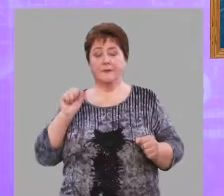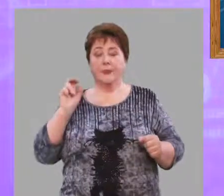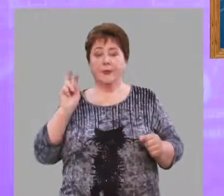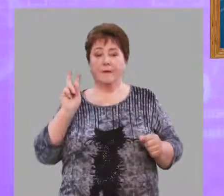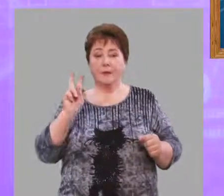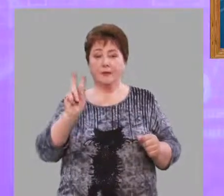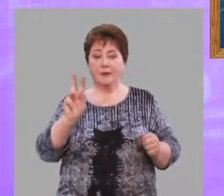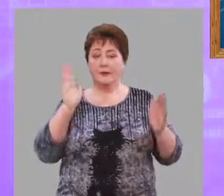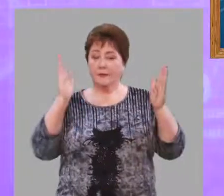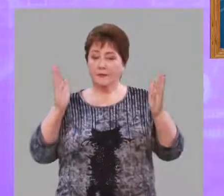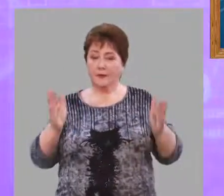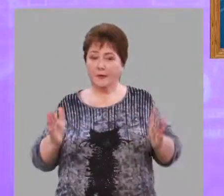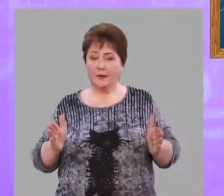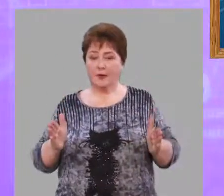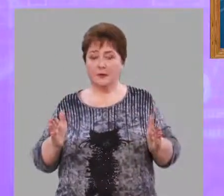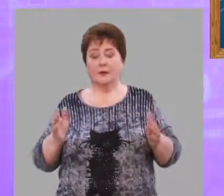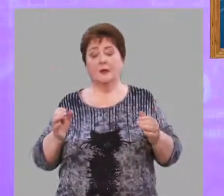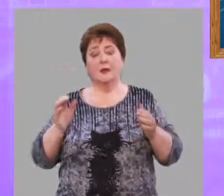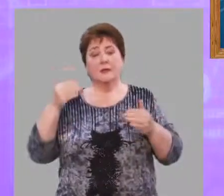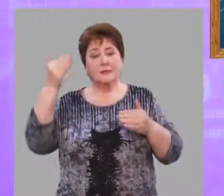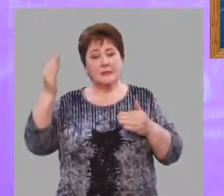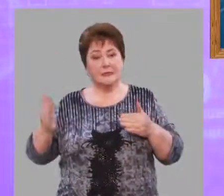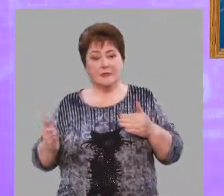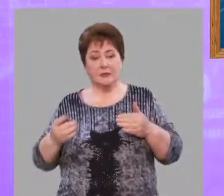Квадрат со стороной 1 метр.